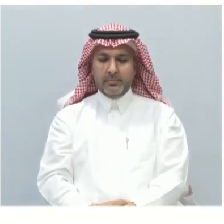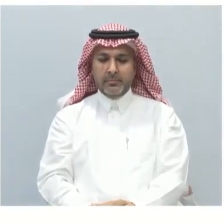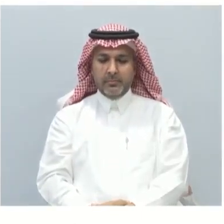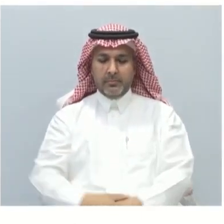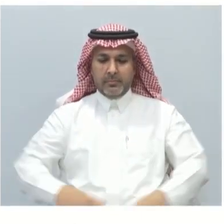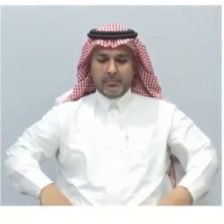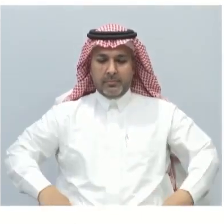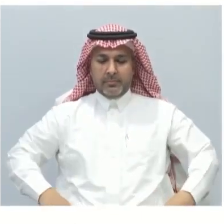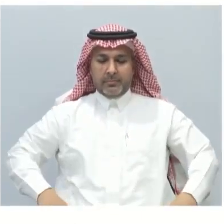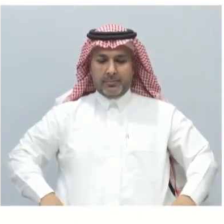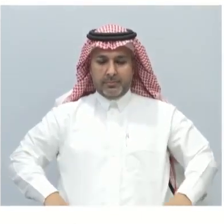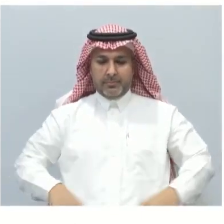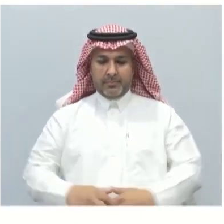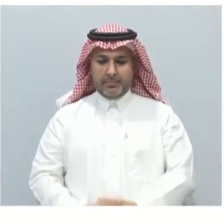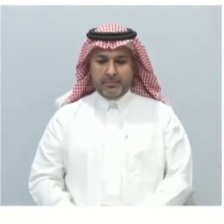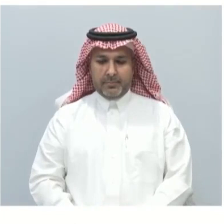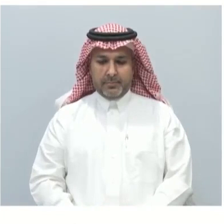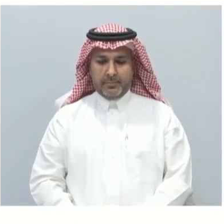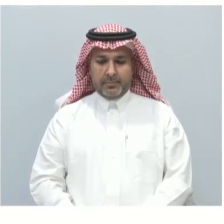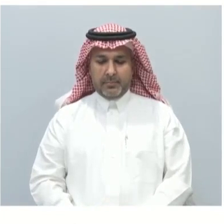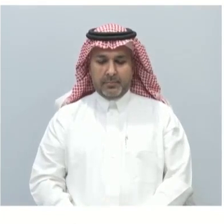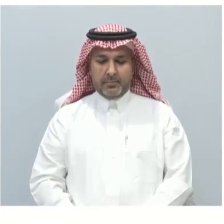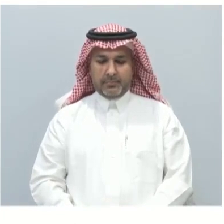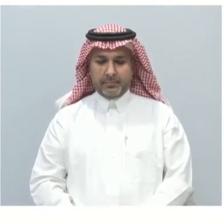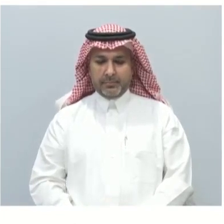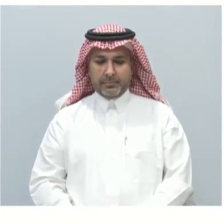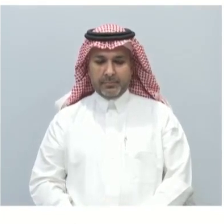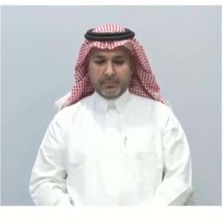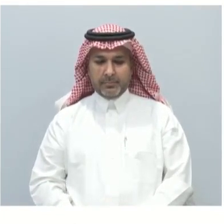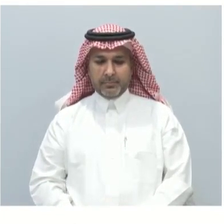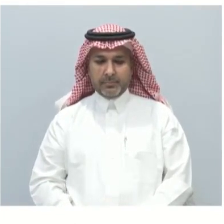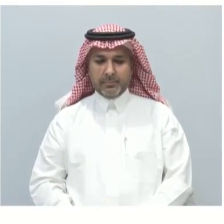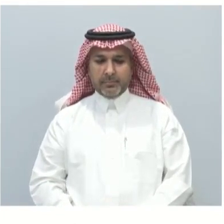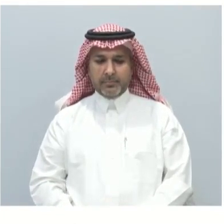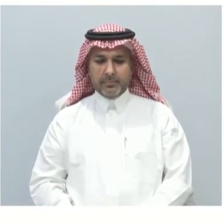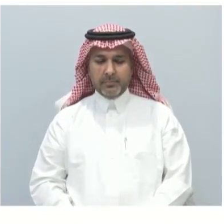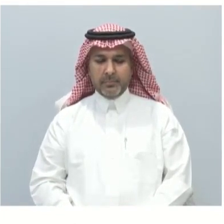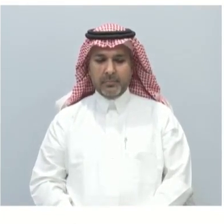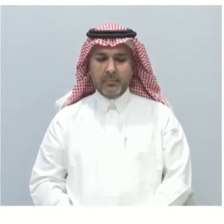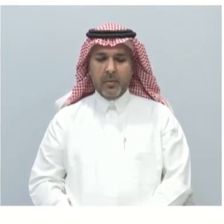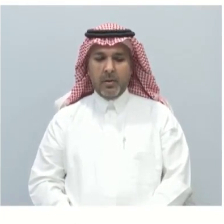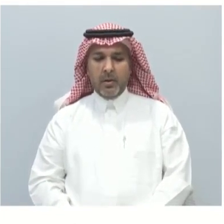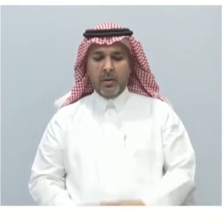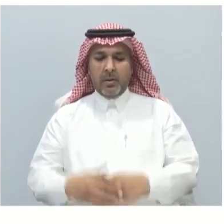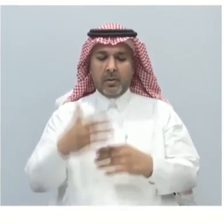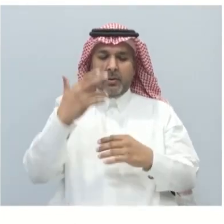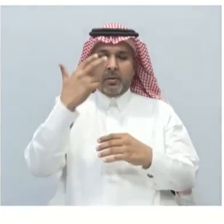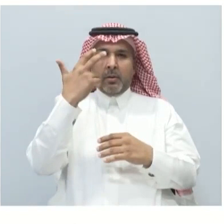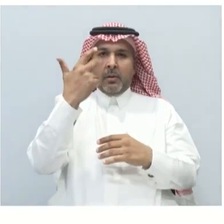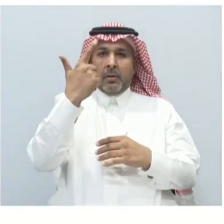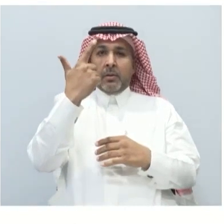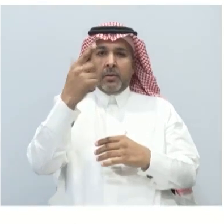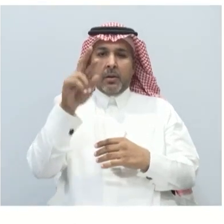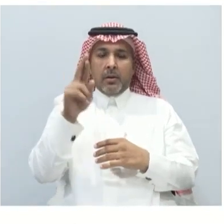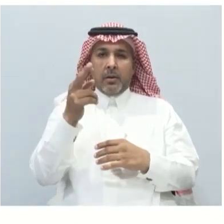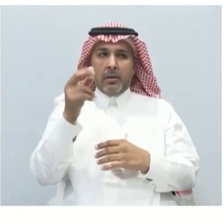سبعه اس نص فبالتالي سنجد انه تقريبا حيكون يعني في الاثنين وكسور تقريبا